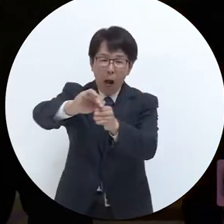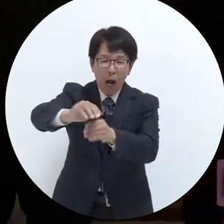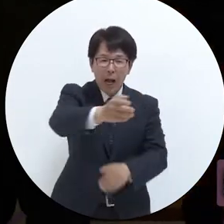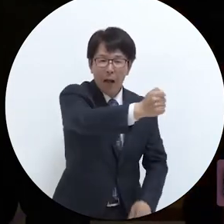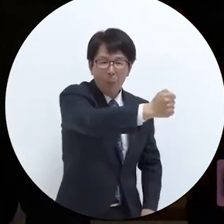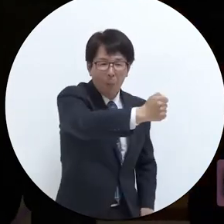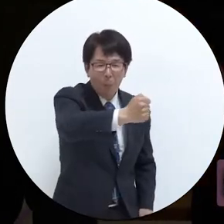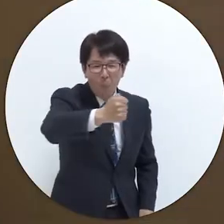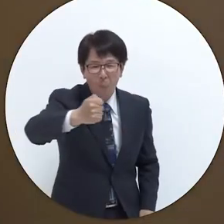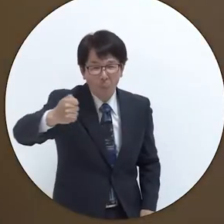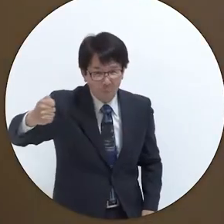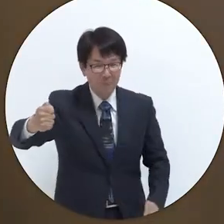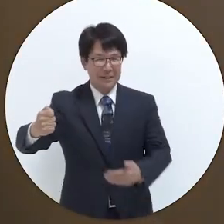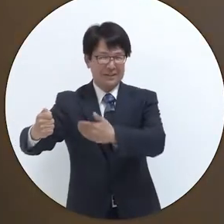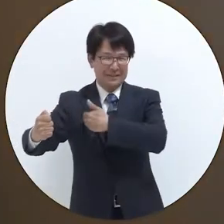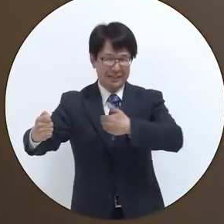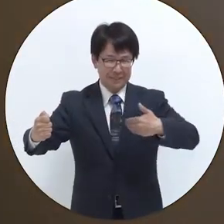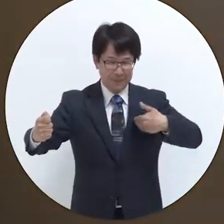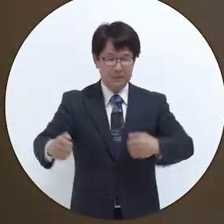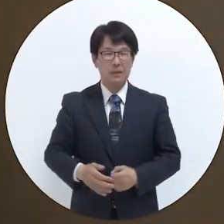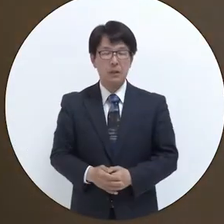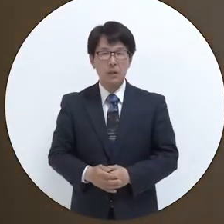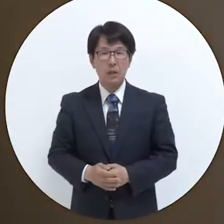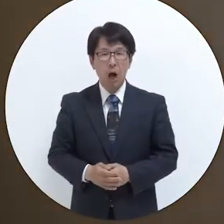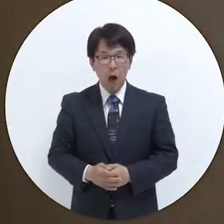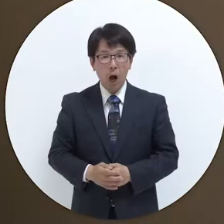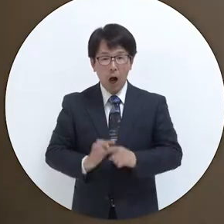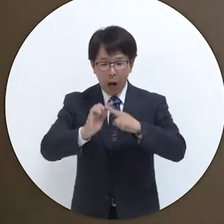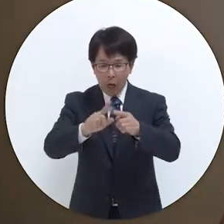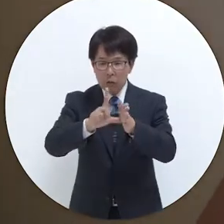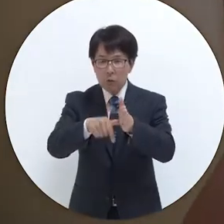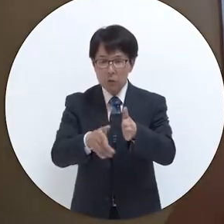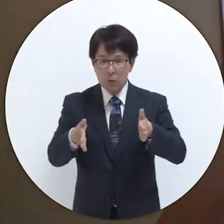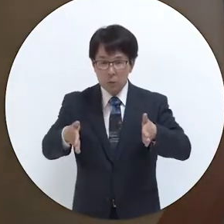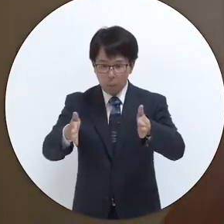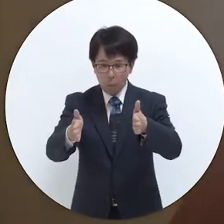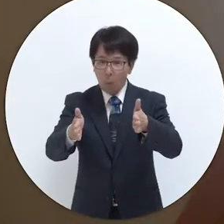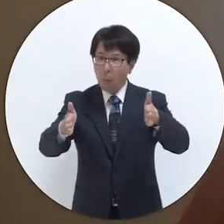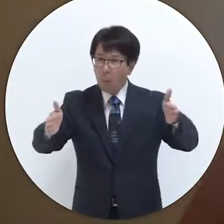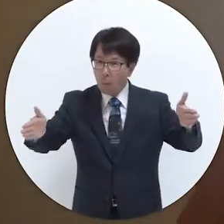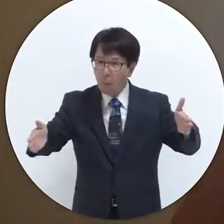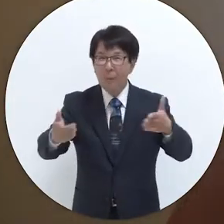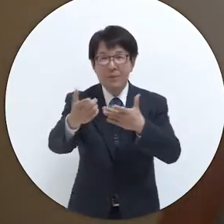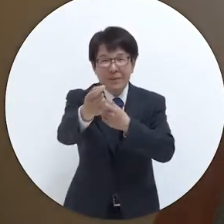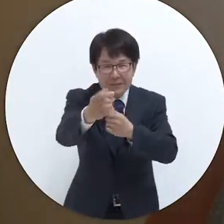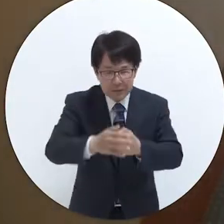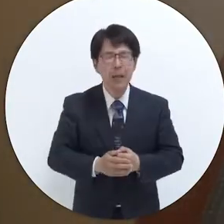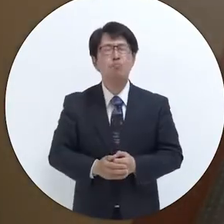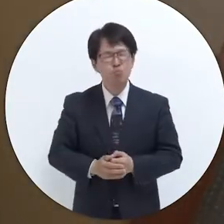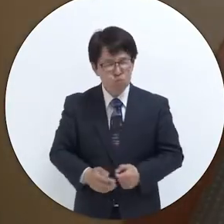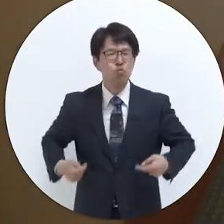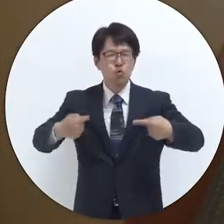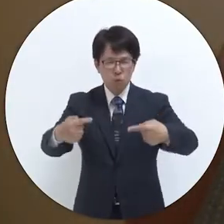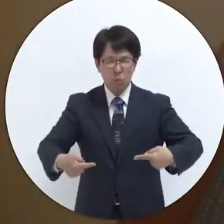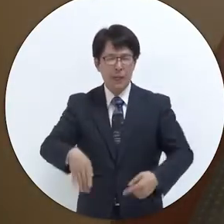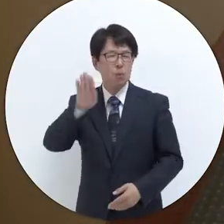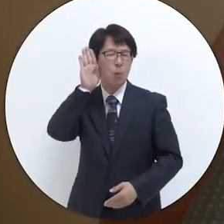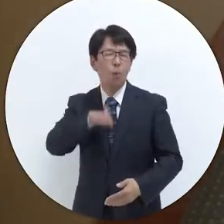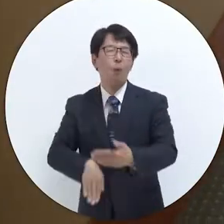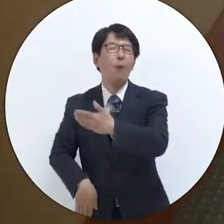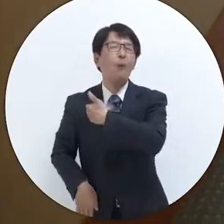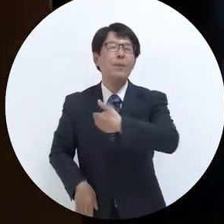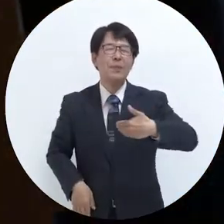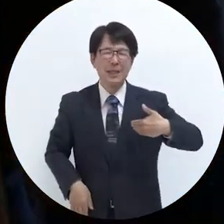になっております。 はい、入ってくるこのスロープの幅も広いですね。 そうですね、車椅子も十分に通れる通路を確保いたしております